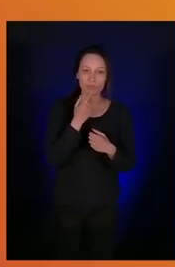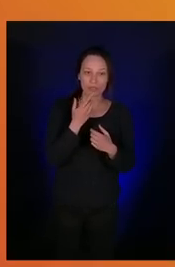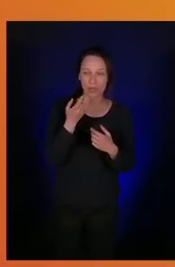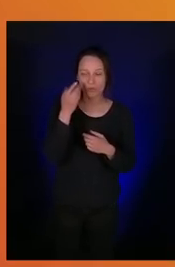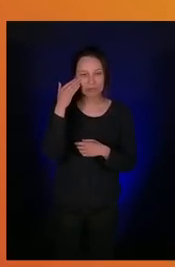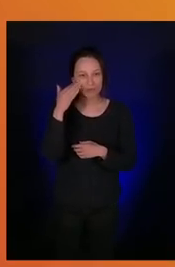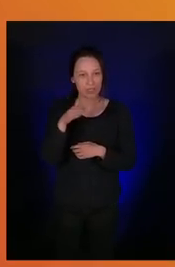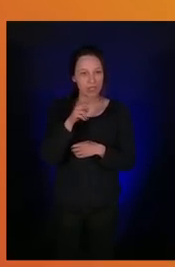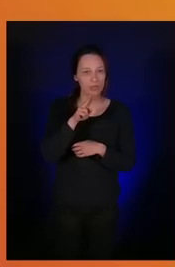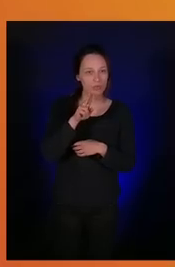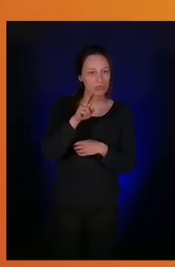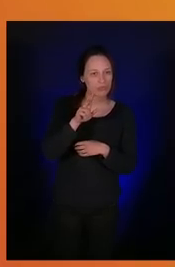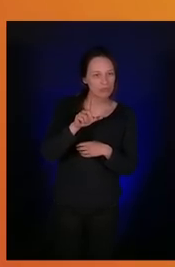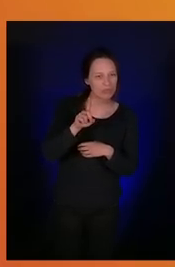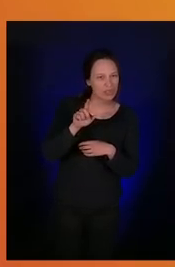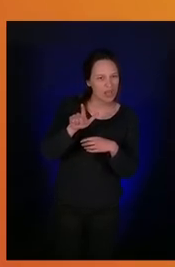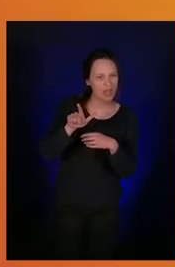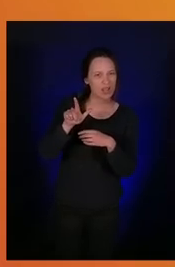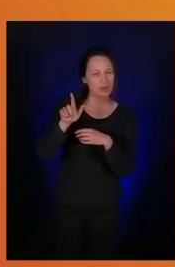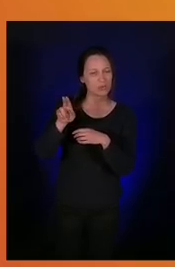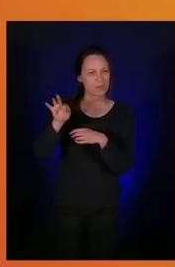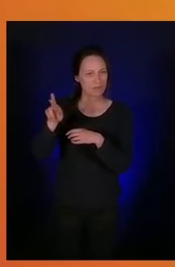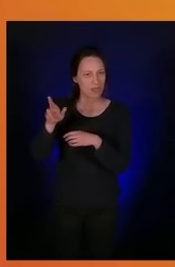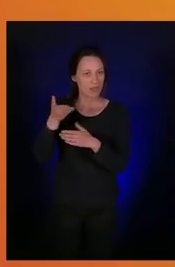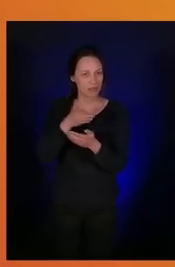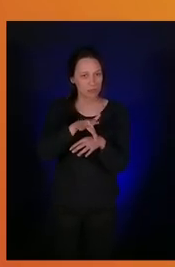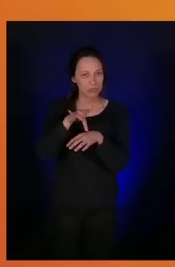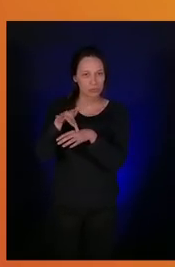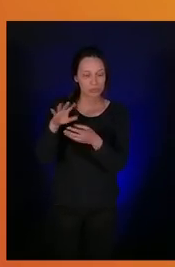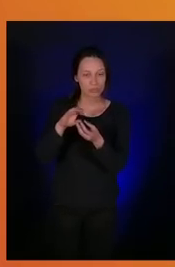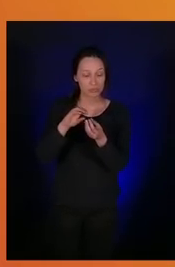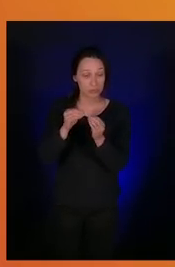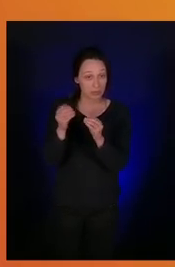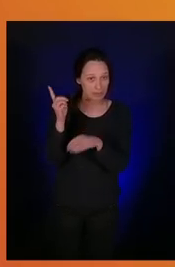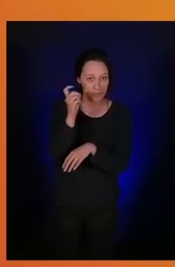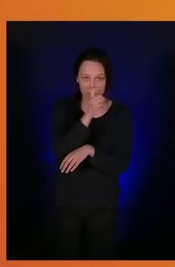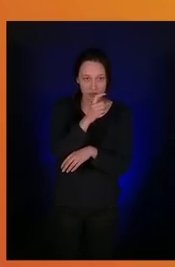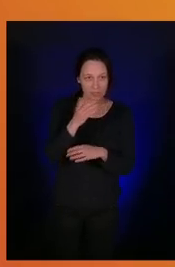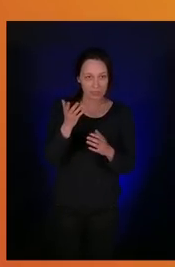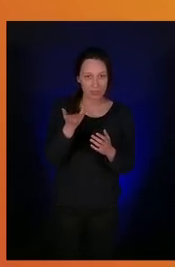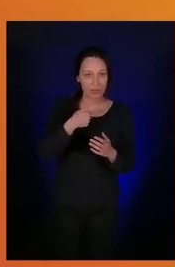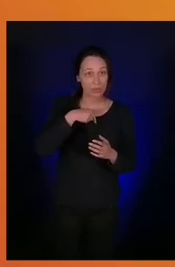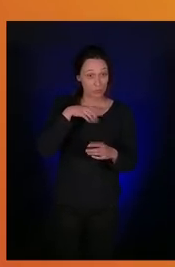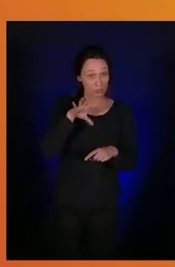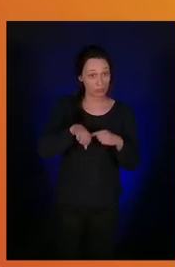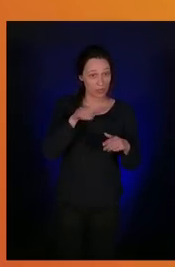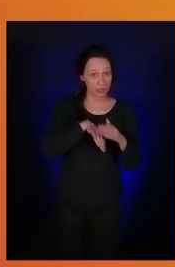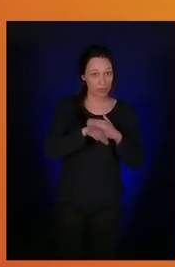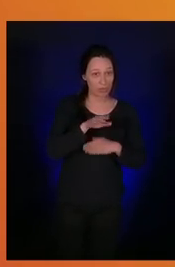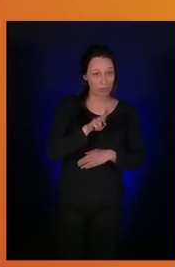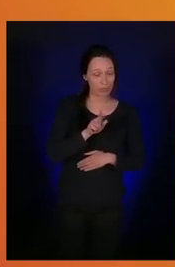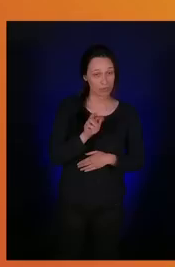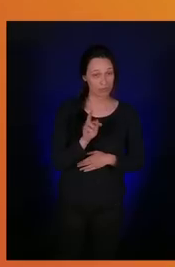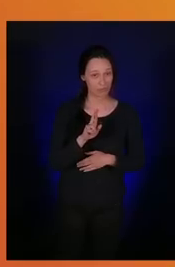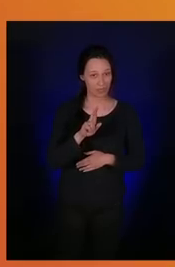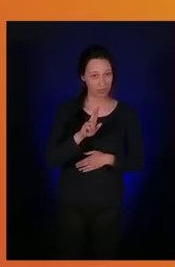à payer des bus et autres, je pense que ça serait bien que, et voilà, nous on le fait dans notre UFR, je ne vais pas donner